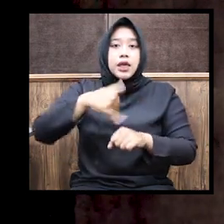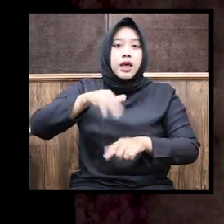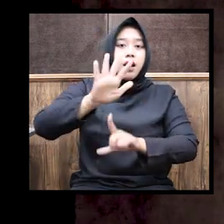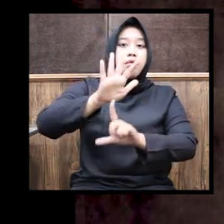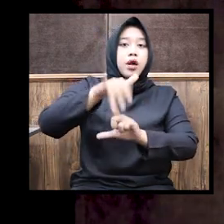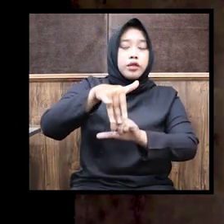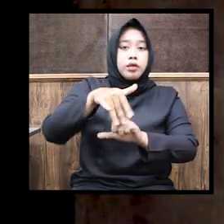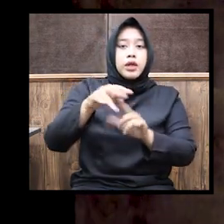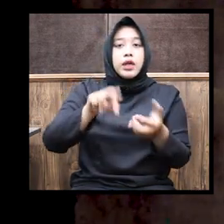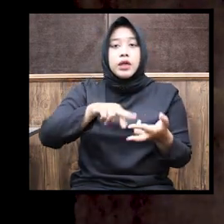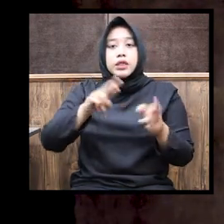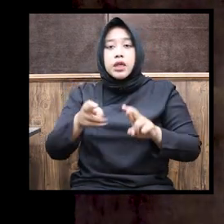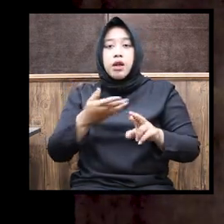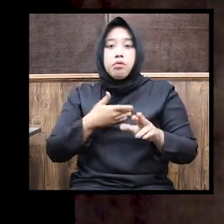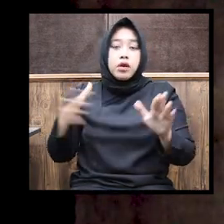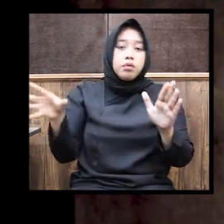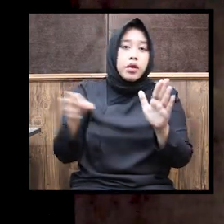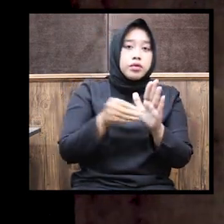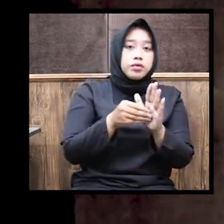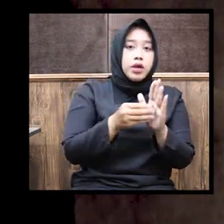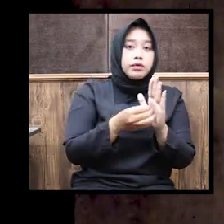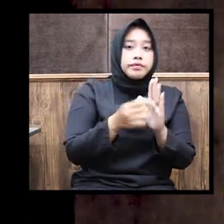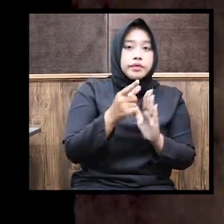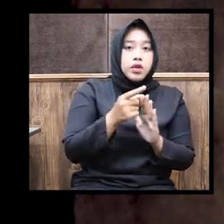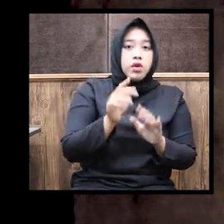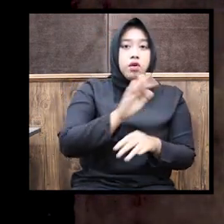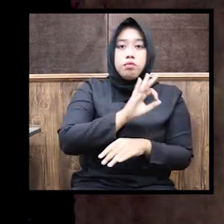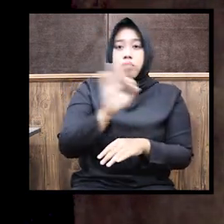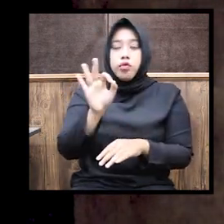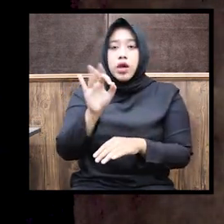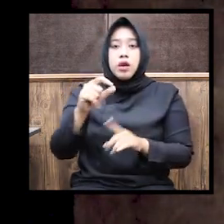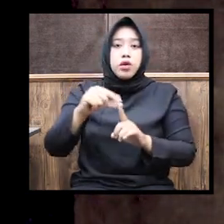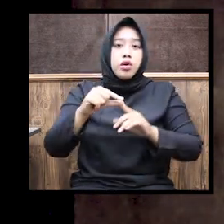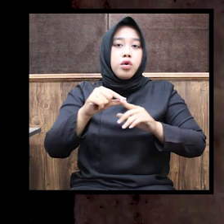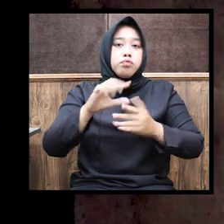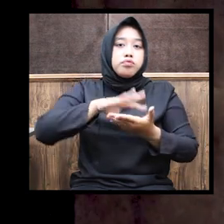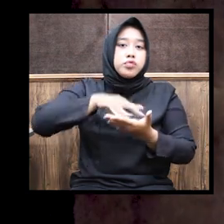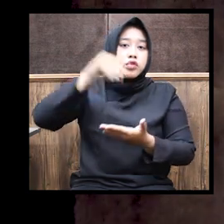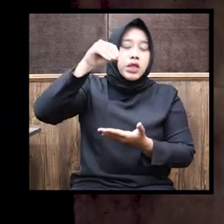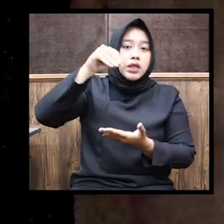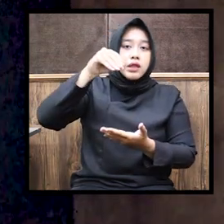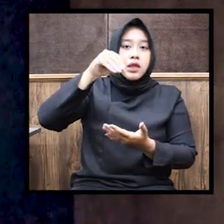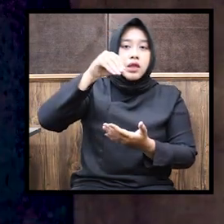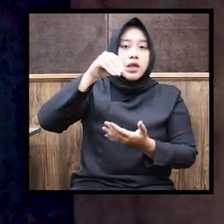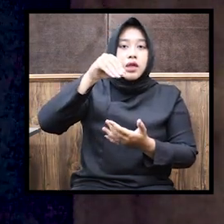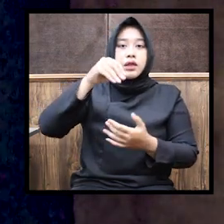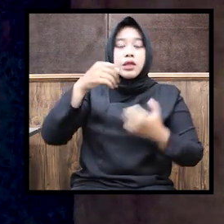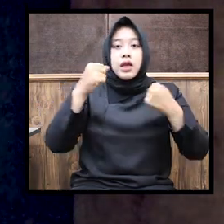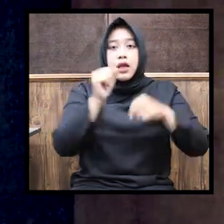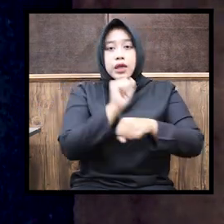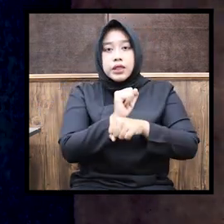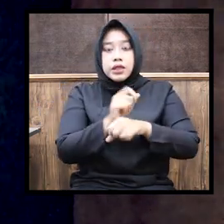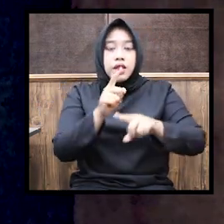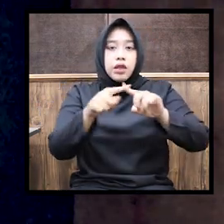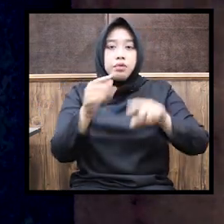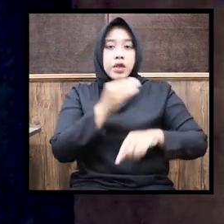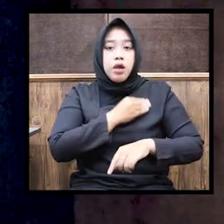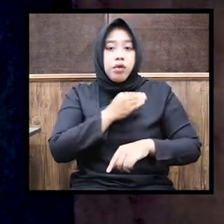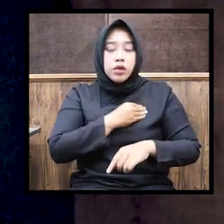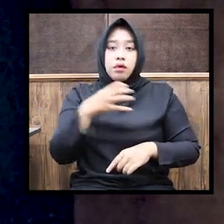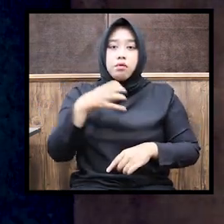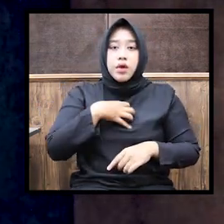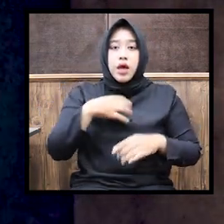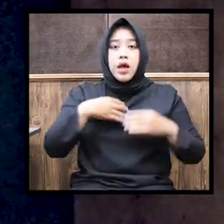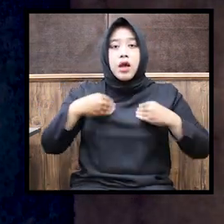juga jadi bukan hanya pusat yang memberi penghargaan kepada perusahaan di Indonesia tapi Kabupaten juga berhak untuk